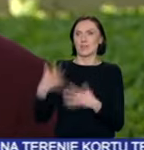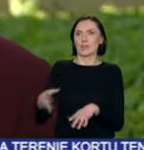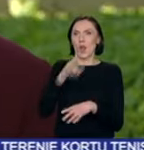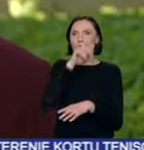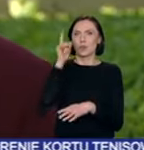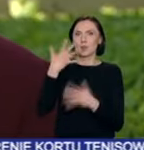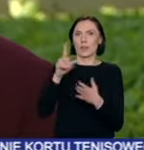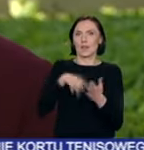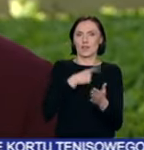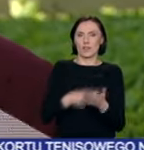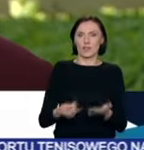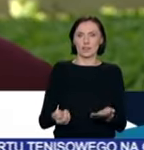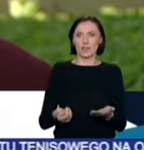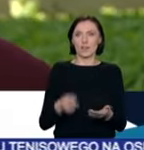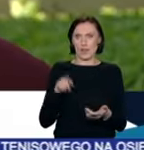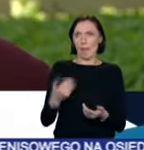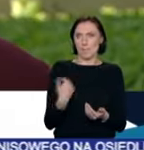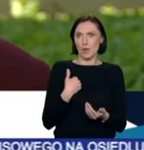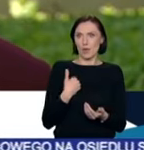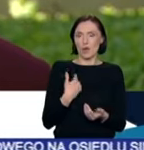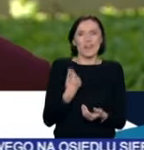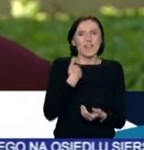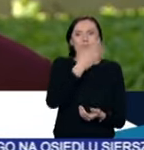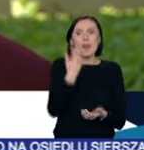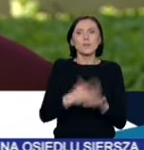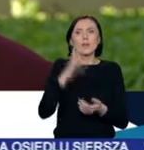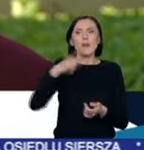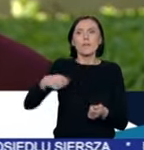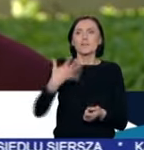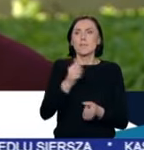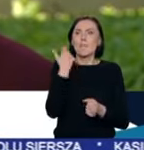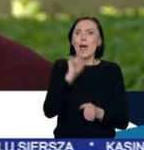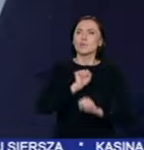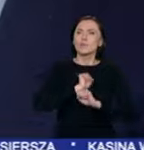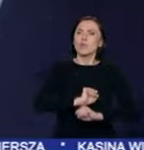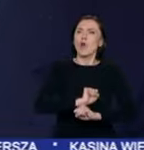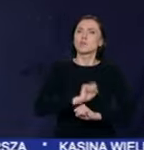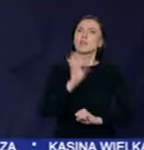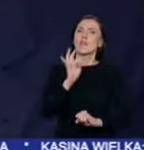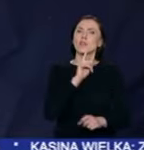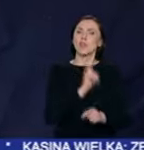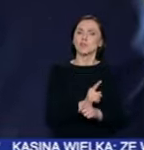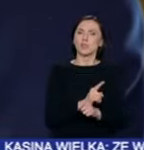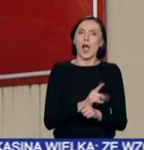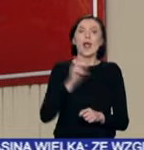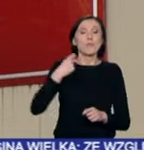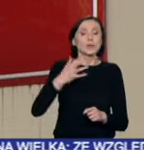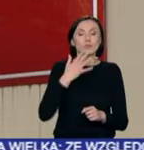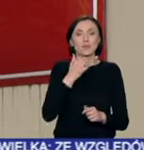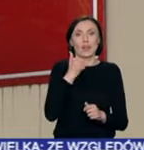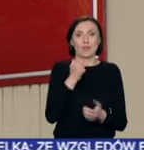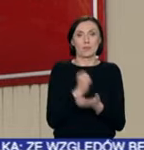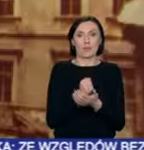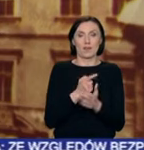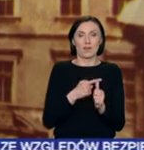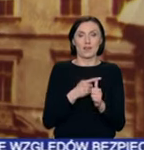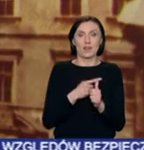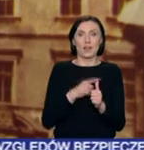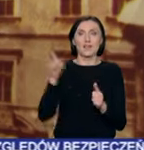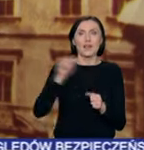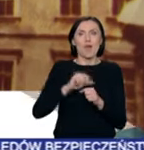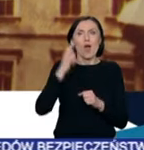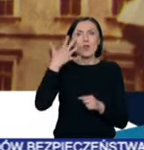Nie rozumiem, czemu pan prezydent tak bardzo mocno broni swojej bardzo złej decyzji. Prezydent powtarza jeden argument. Tam jest